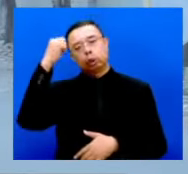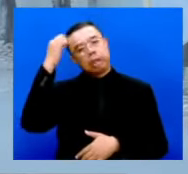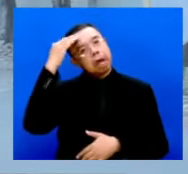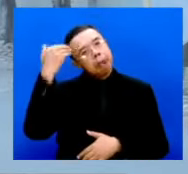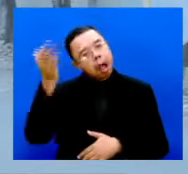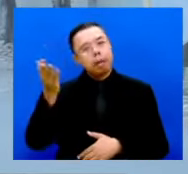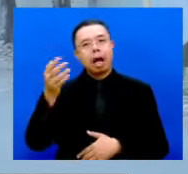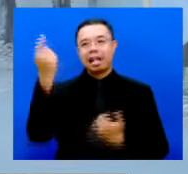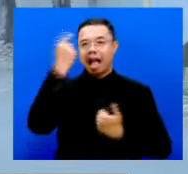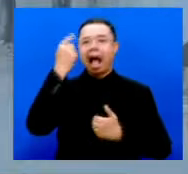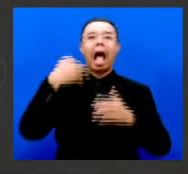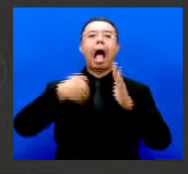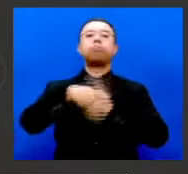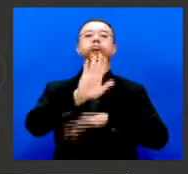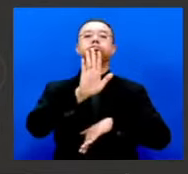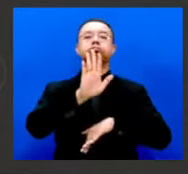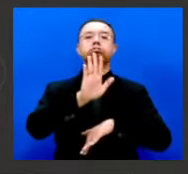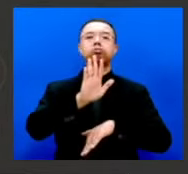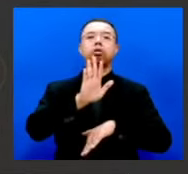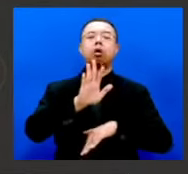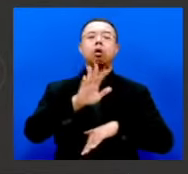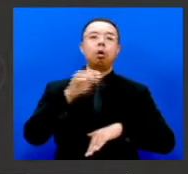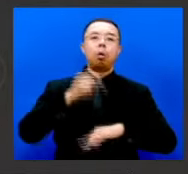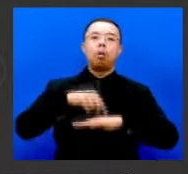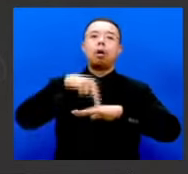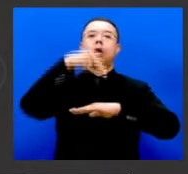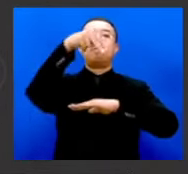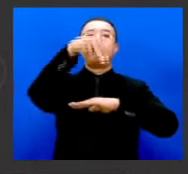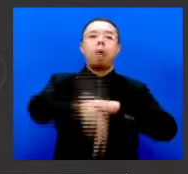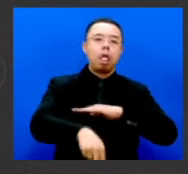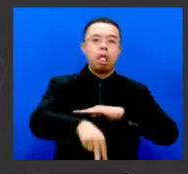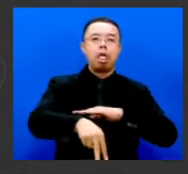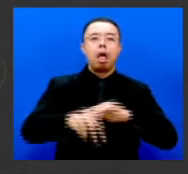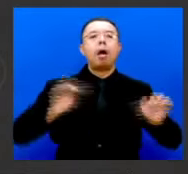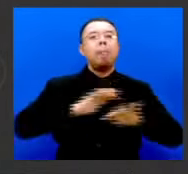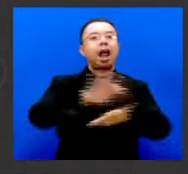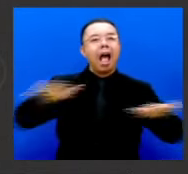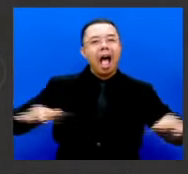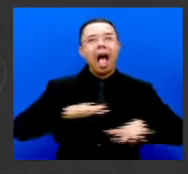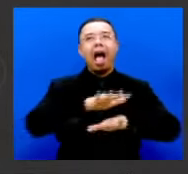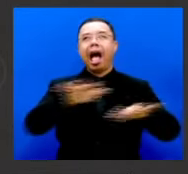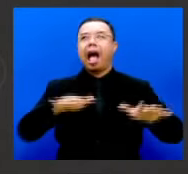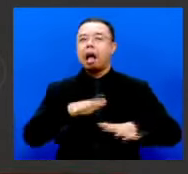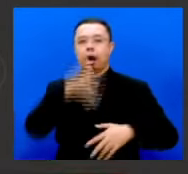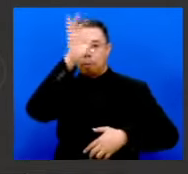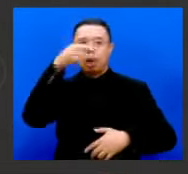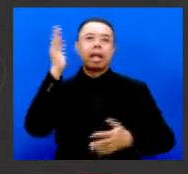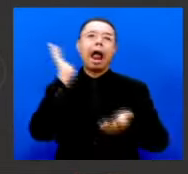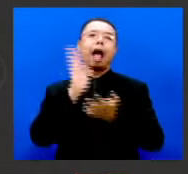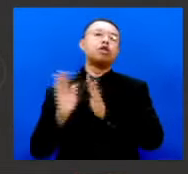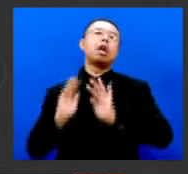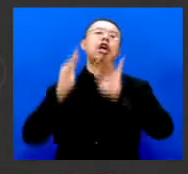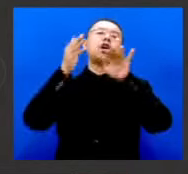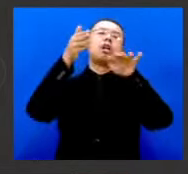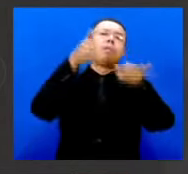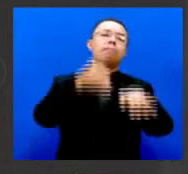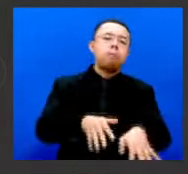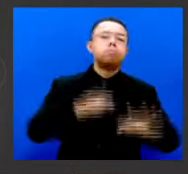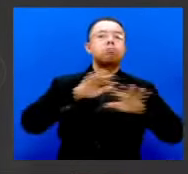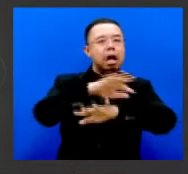melarikan diri dengan melompat ke dalam tengah parit. Polisi yang tak mau buruannya lepas ini kemudian mengejar dengan